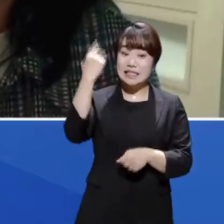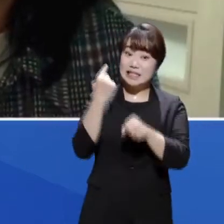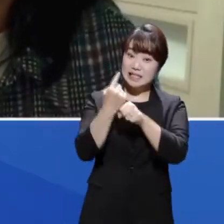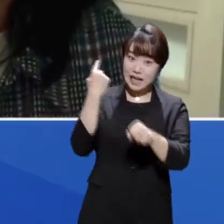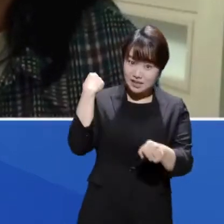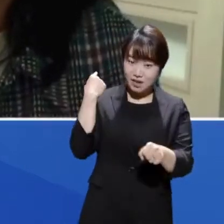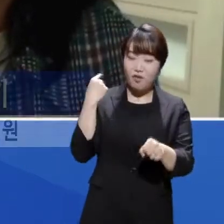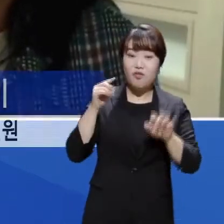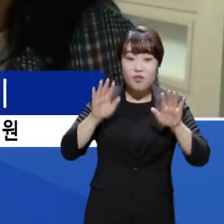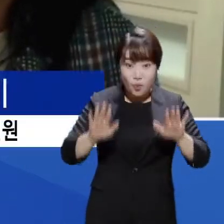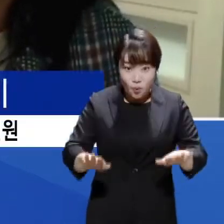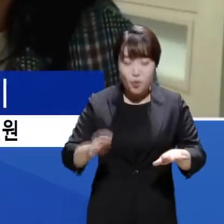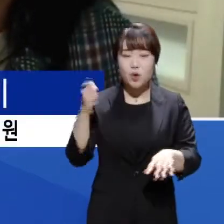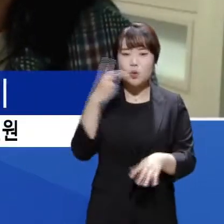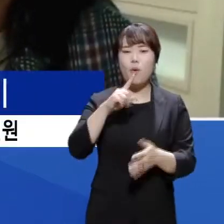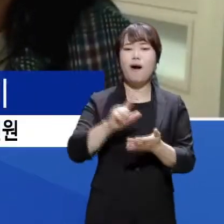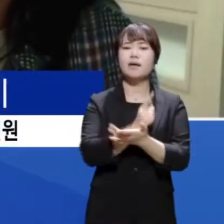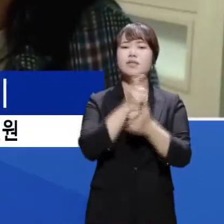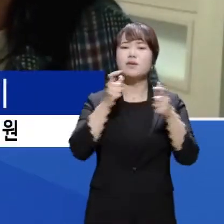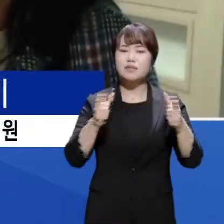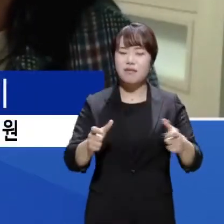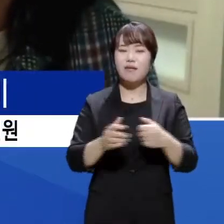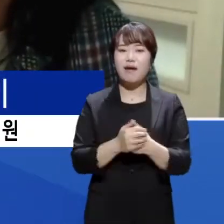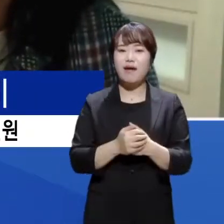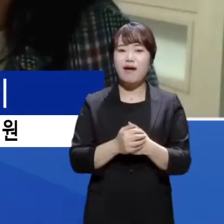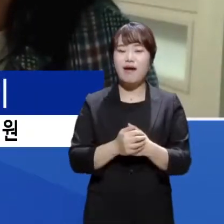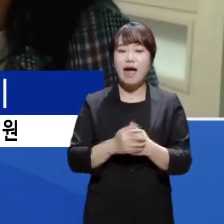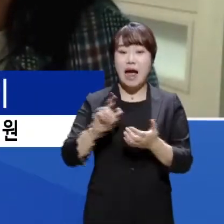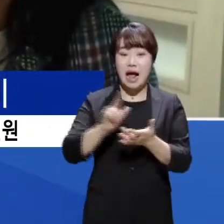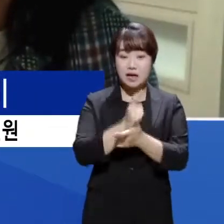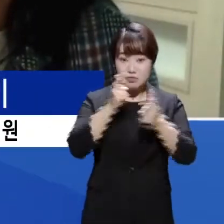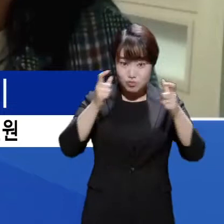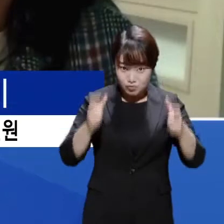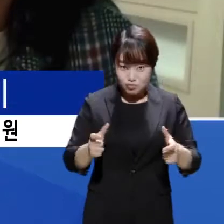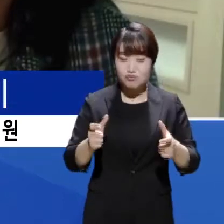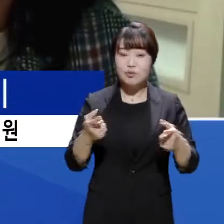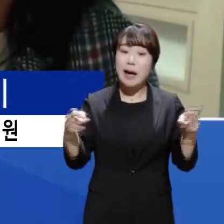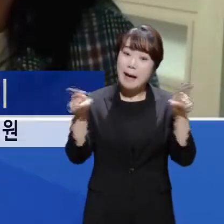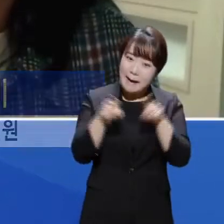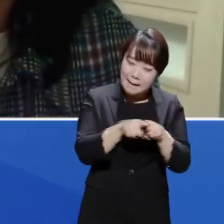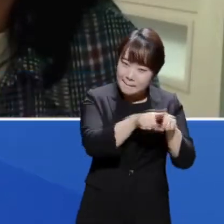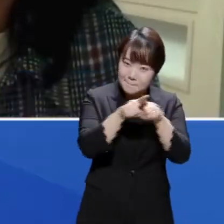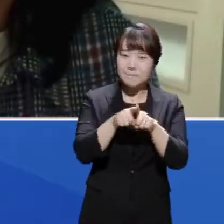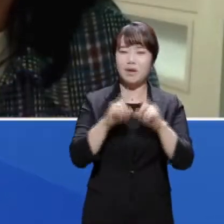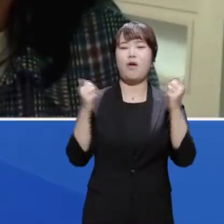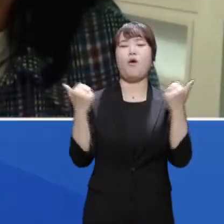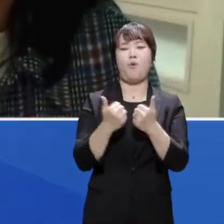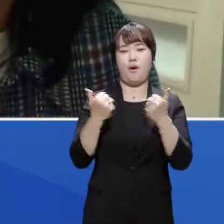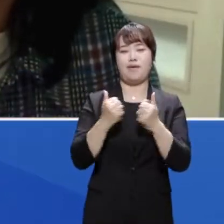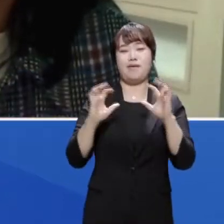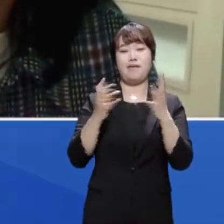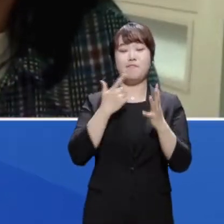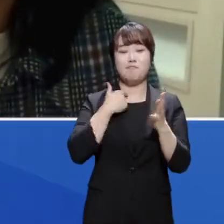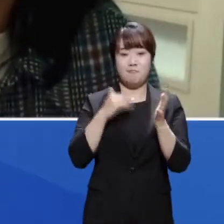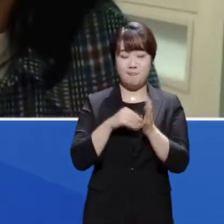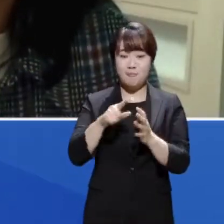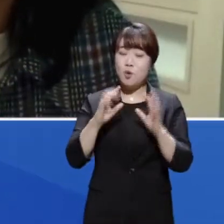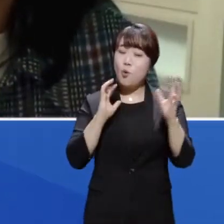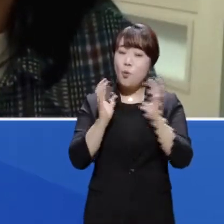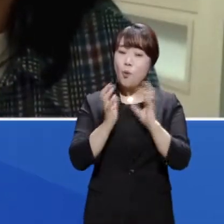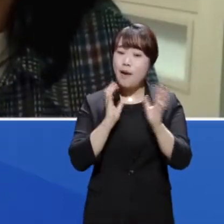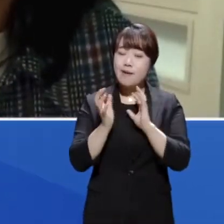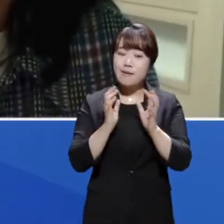지난해에 이어 올해도 이 강서 지역에서 강서동행 컨퍼런스가 열렸는데 2년째 해당 행사를 개최한 이유가 있을